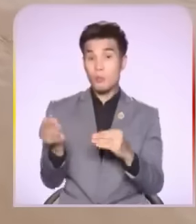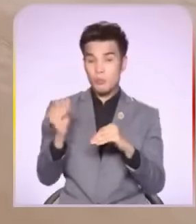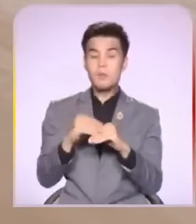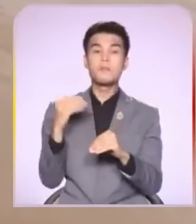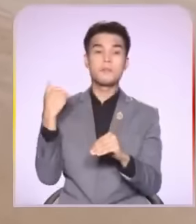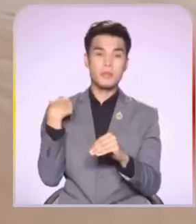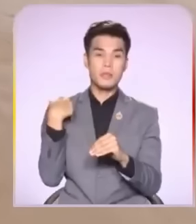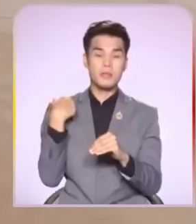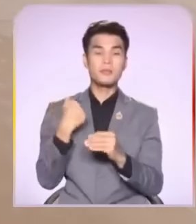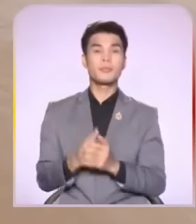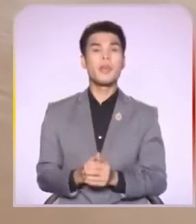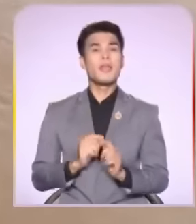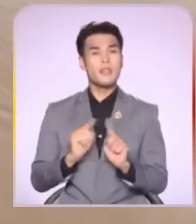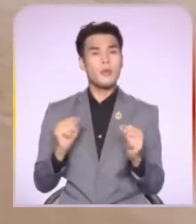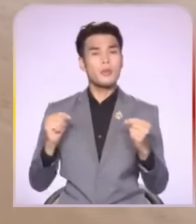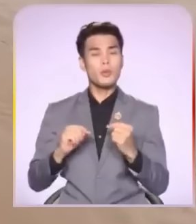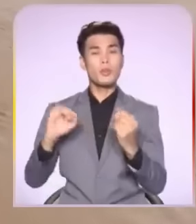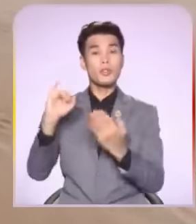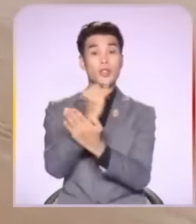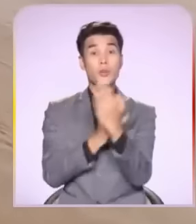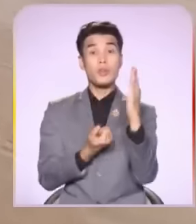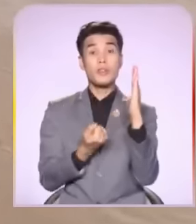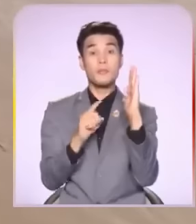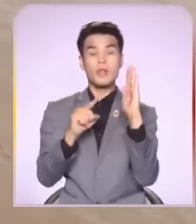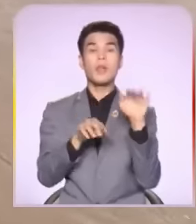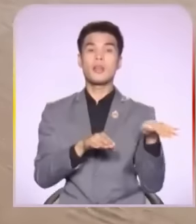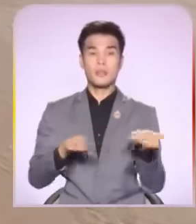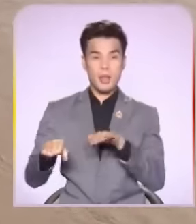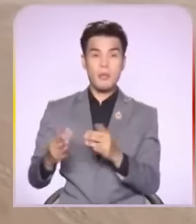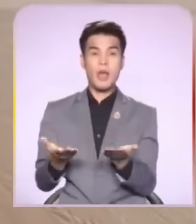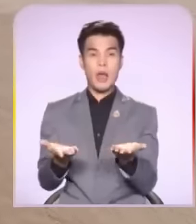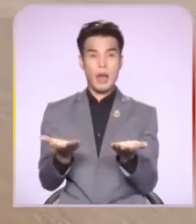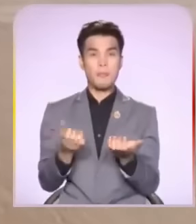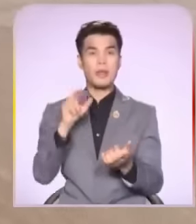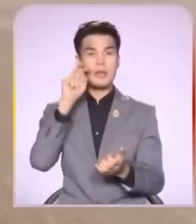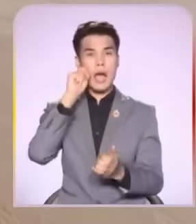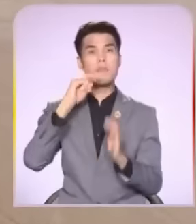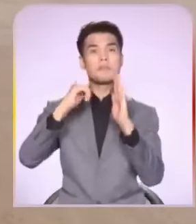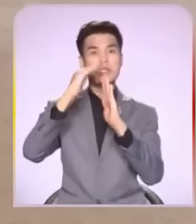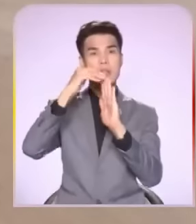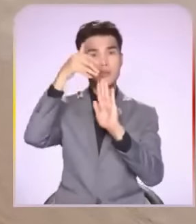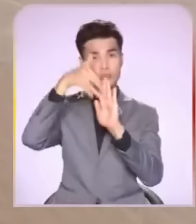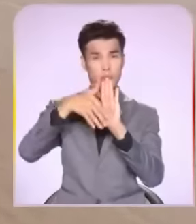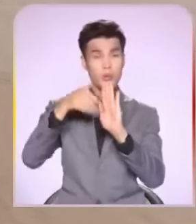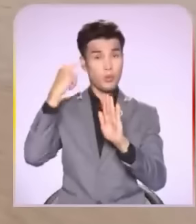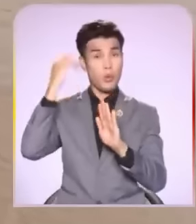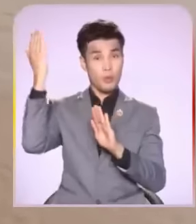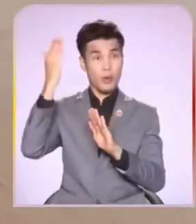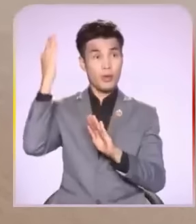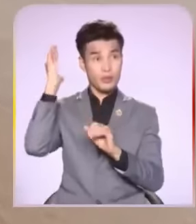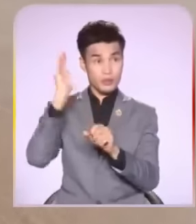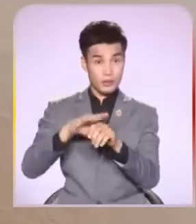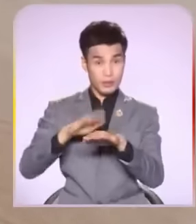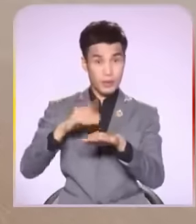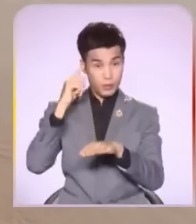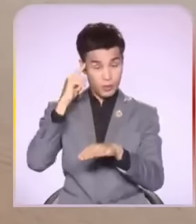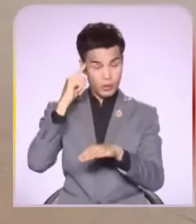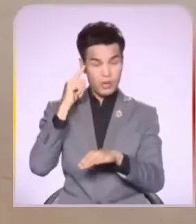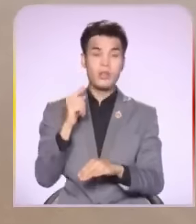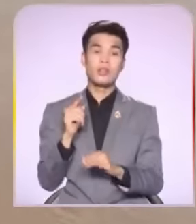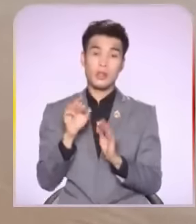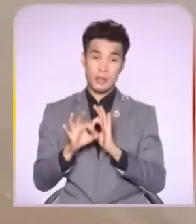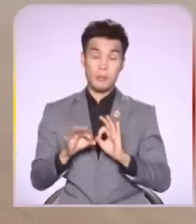งานเพิ่มเติมนะคุณผู้ชมครับแต่ 11จังหวัดนะฮะเตรียมรับมือน้ำเหนือมาเพิ่มใช่มคุณปุ้มอันนี้คุณพยากรอากาศมาเลยฮะ